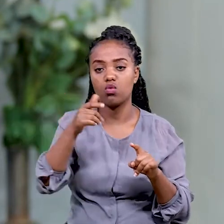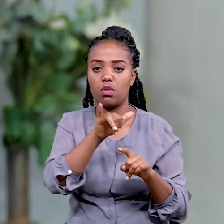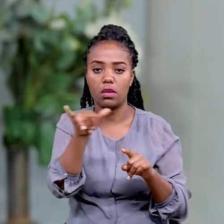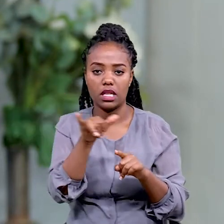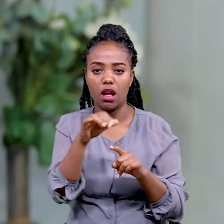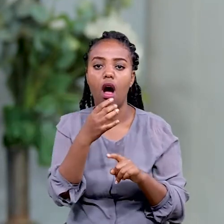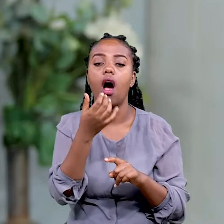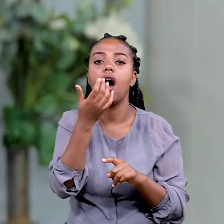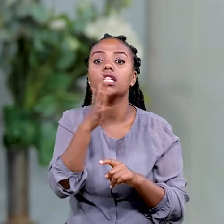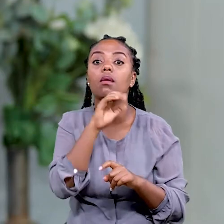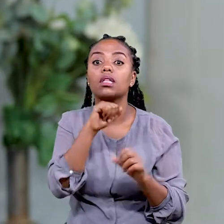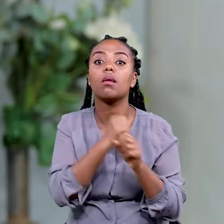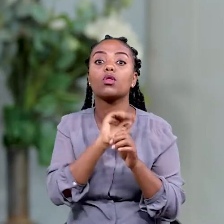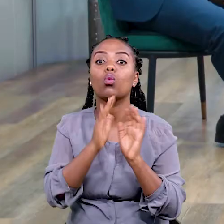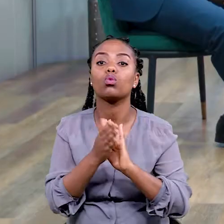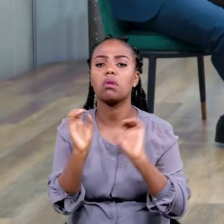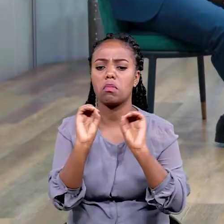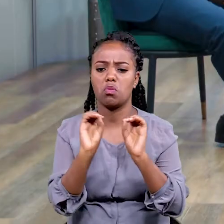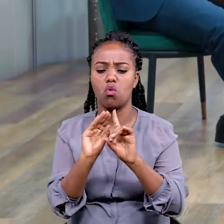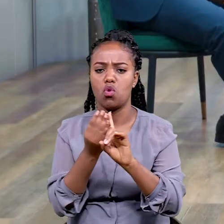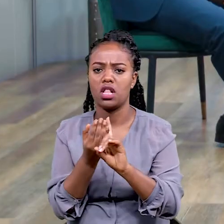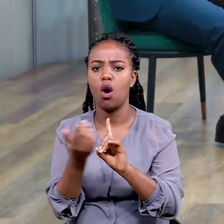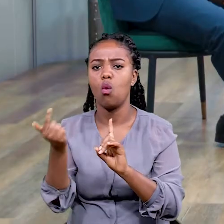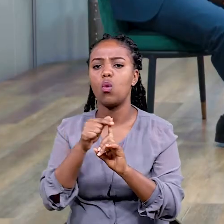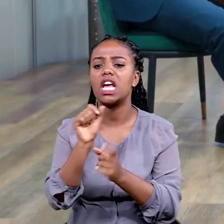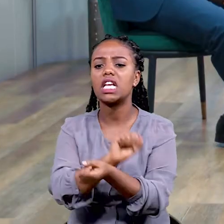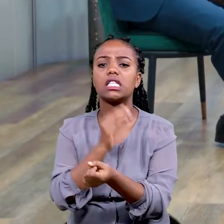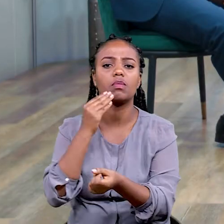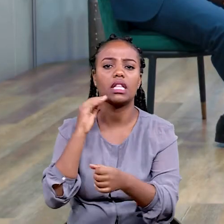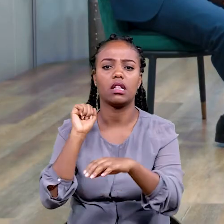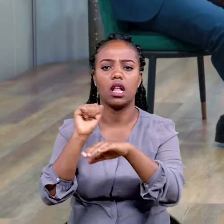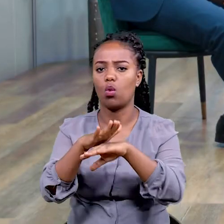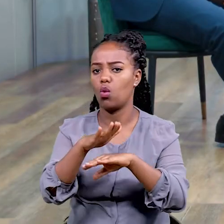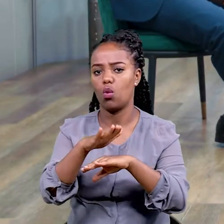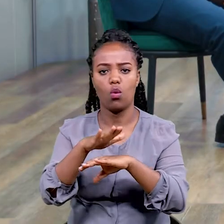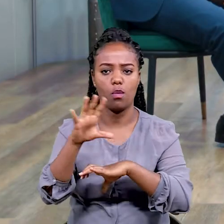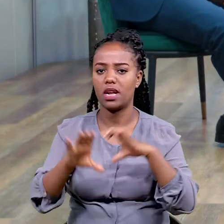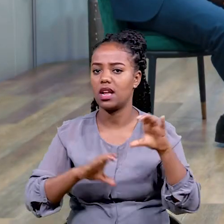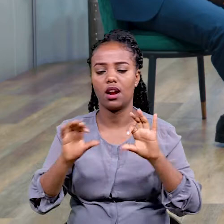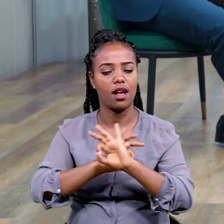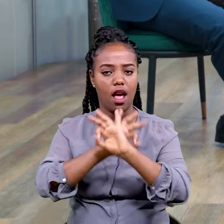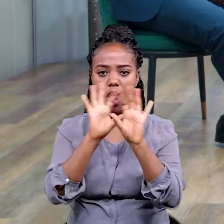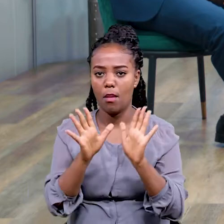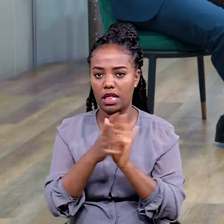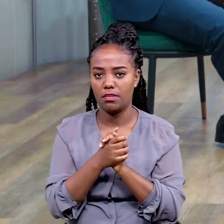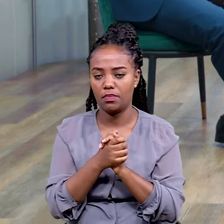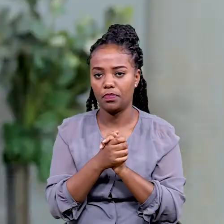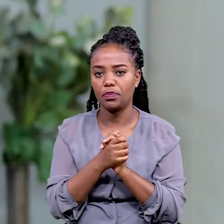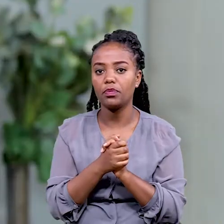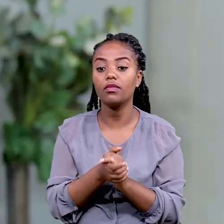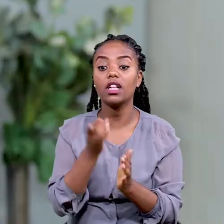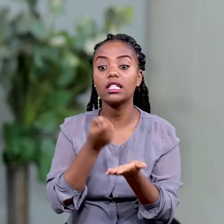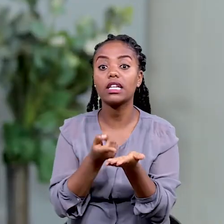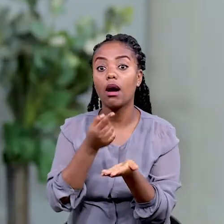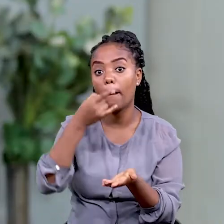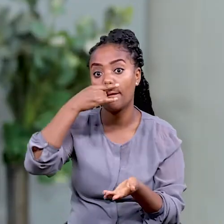15 ዓመት የሆኑት በምንም መስፈርት ወደ ማረሚያ ቤት እንዲላኩ መደረግ የለበትም።